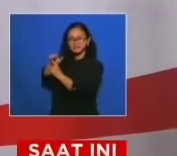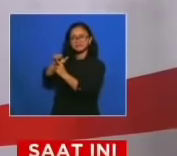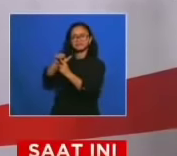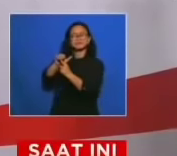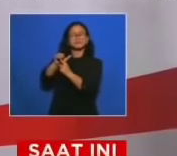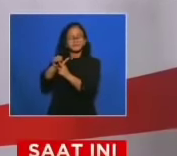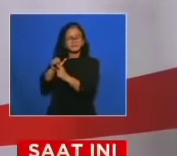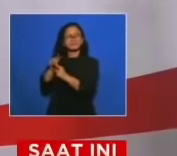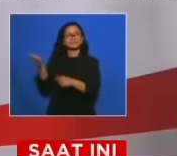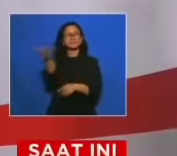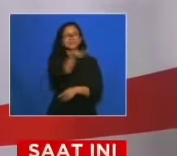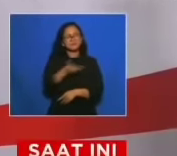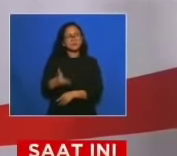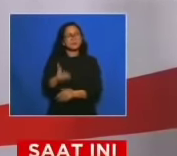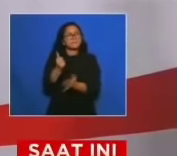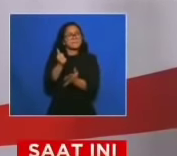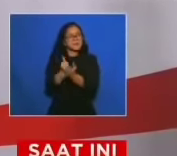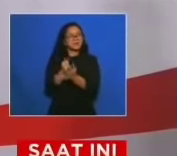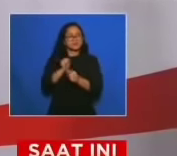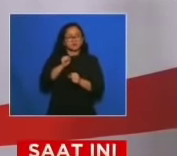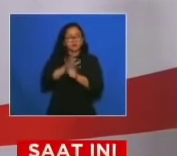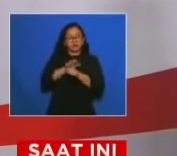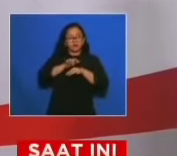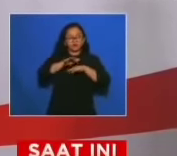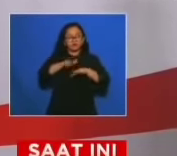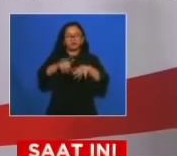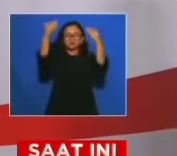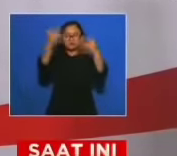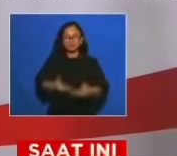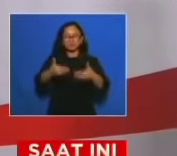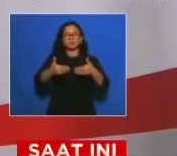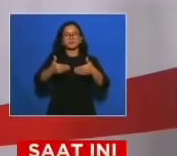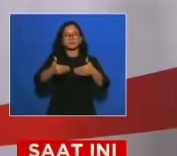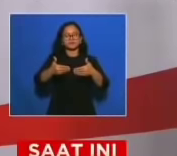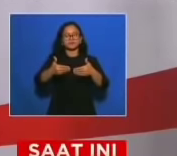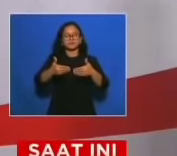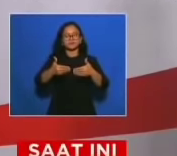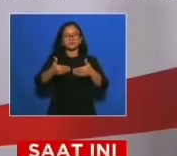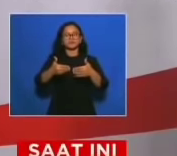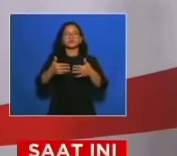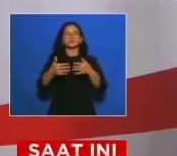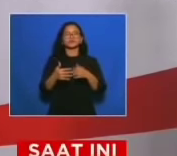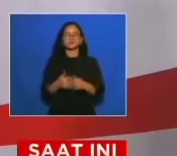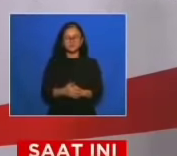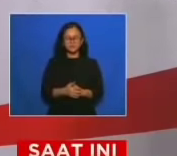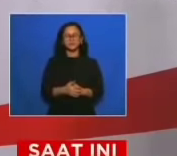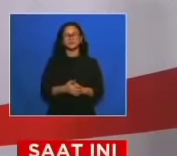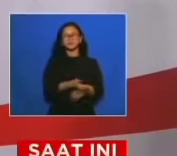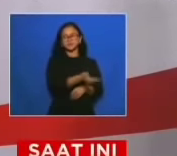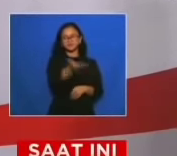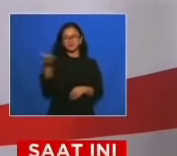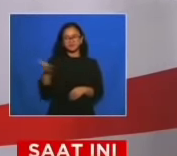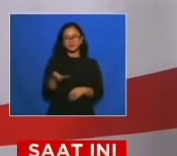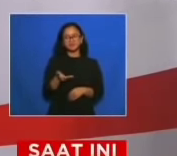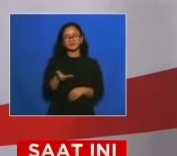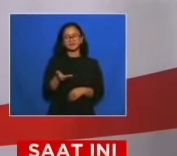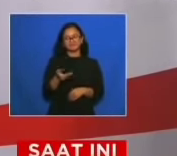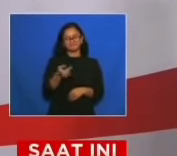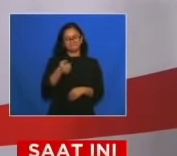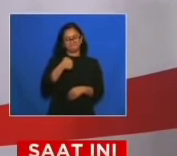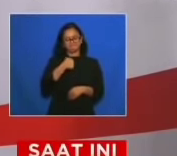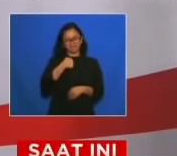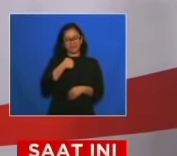kita yakin bahwa penularan ini akan bisa kita hentikan. Saudara-saudara sekalian,